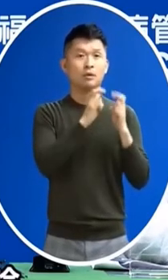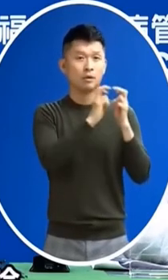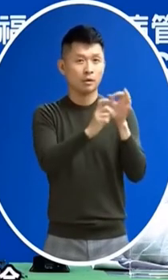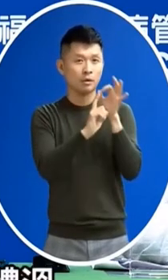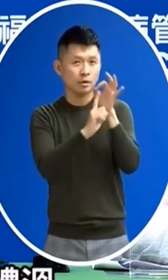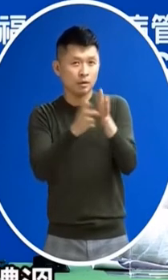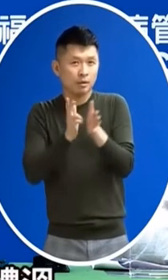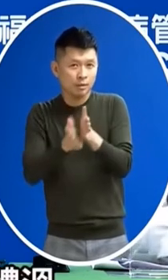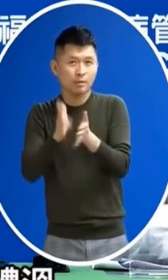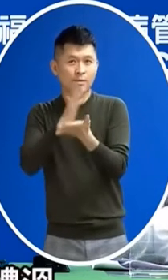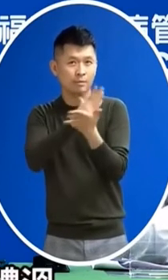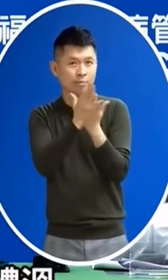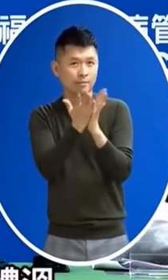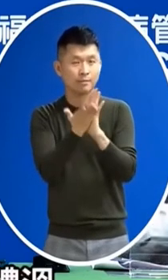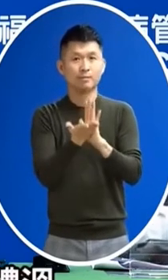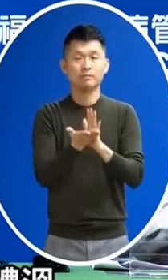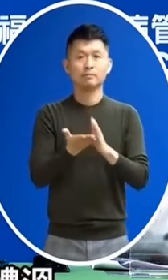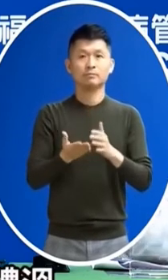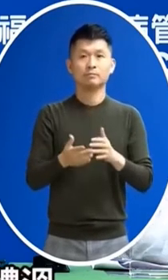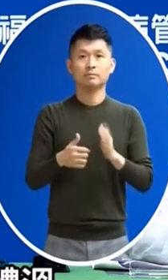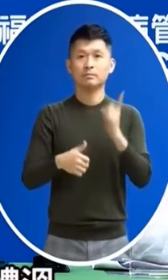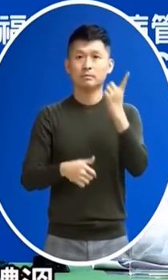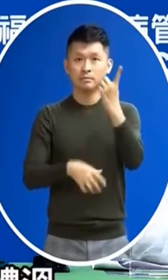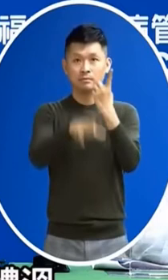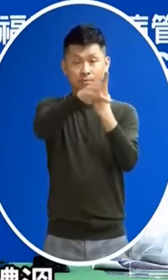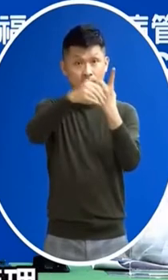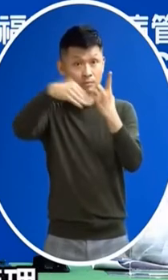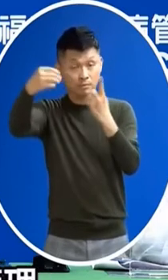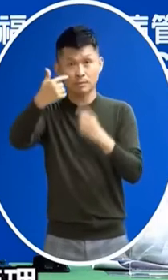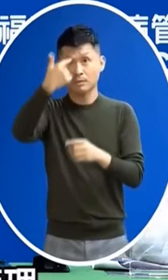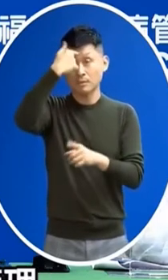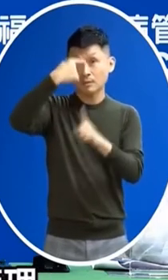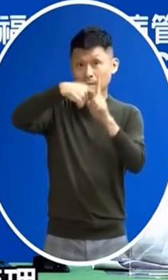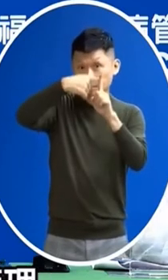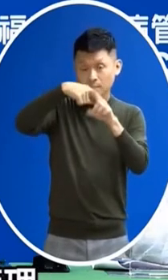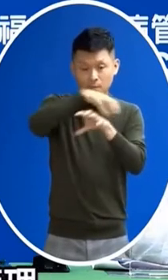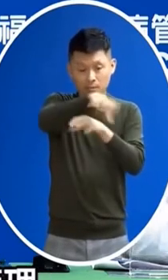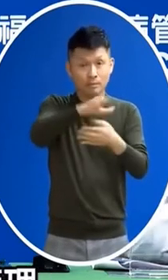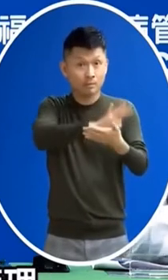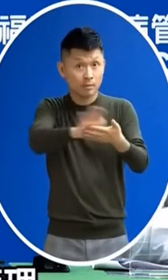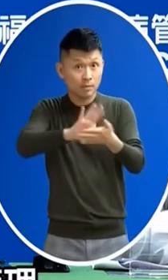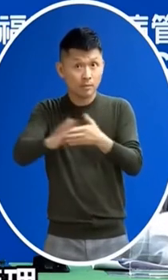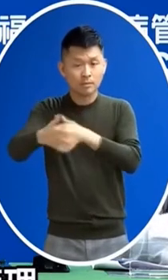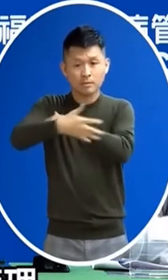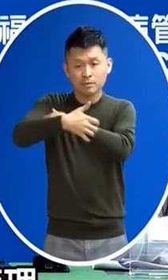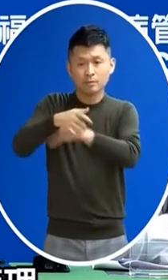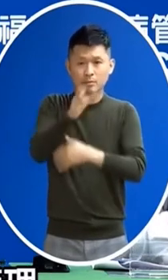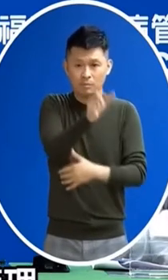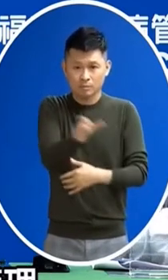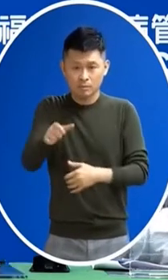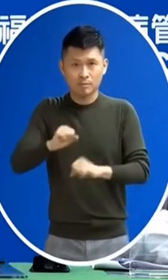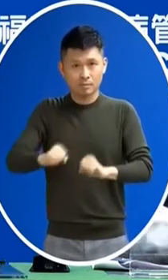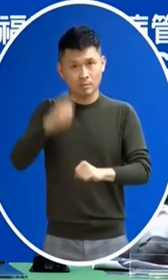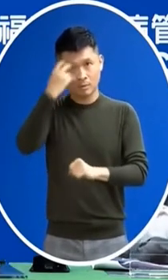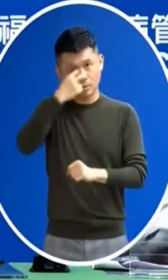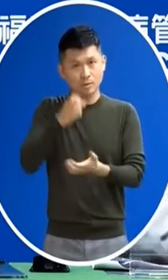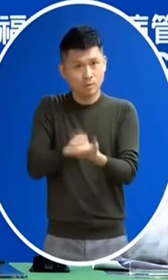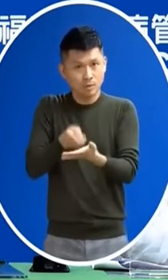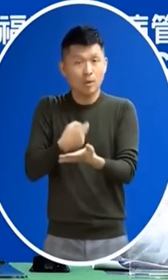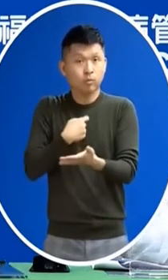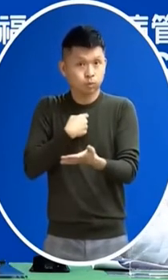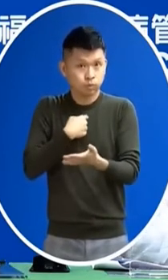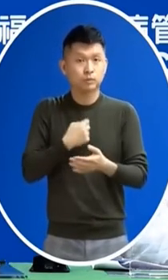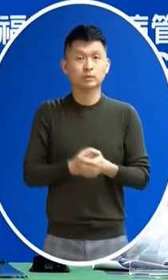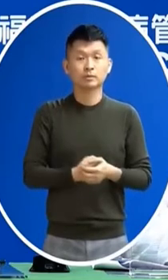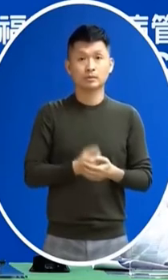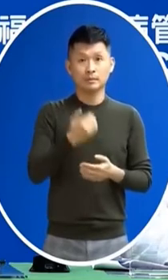输应该严格遵守4连制、量体温、环境消毒、员工的健康管理、确诊事件